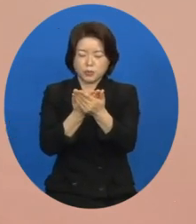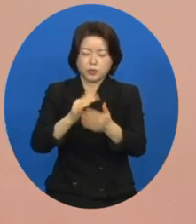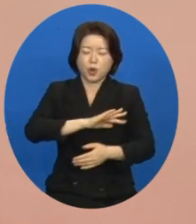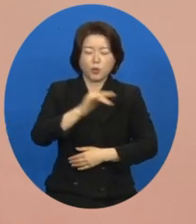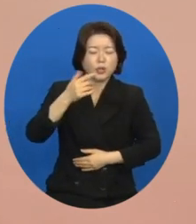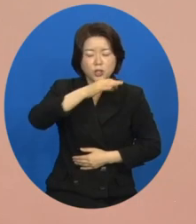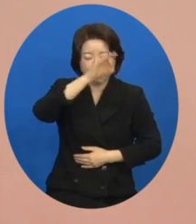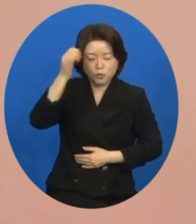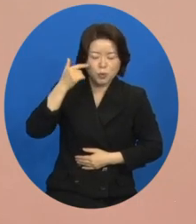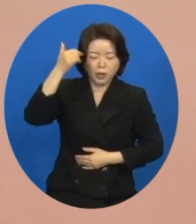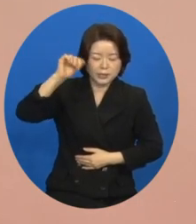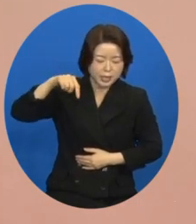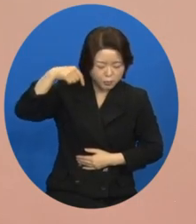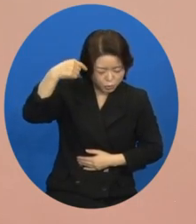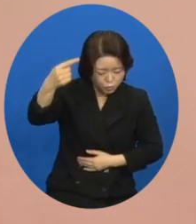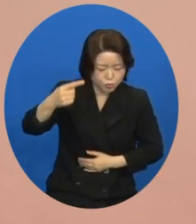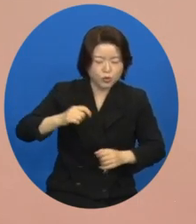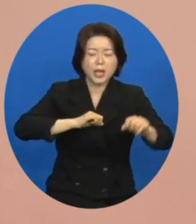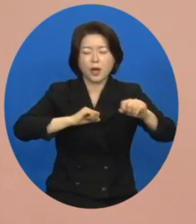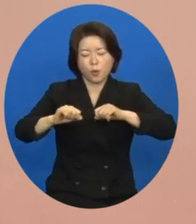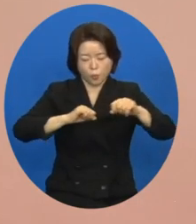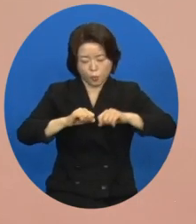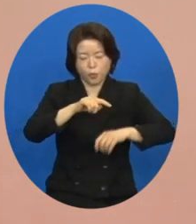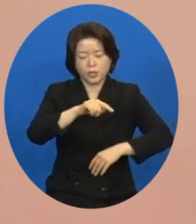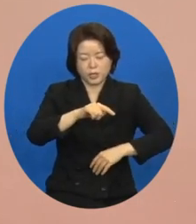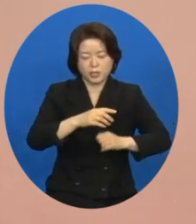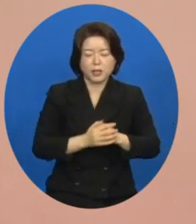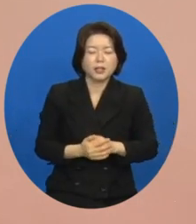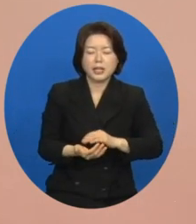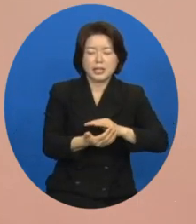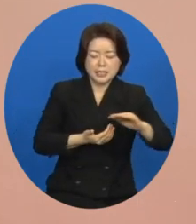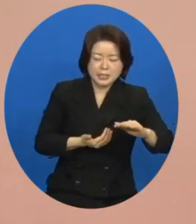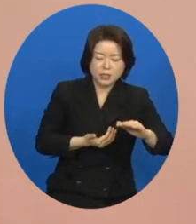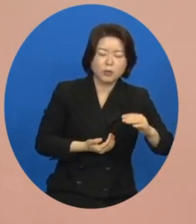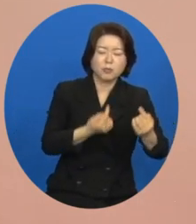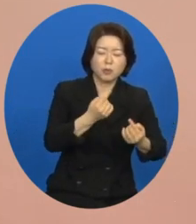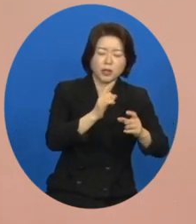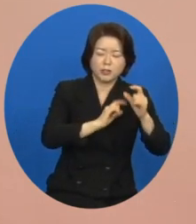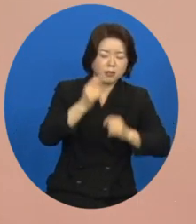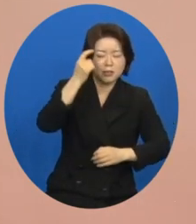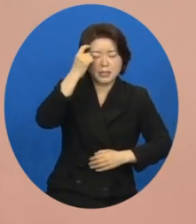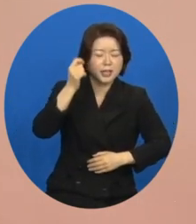목사님의 이후의 사역이 이전에는 상상하지 못했던 사역으로